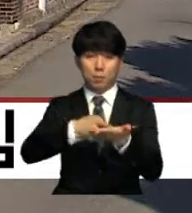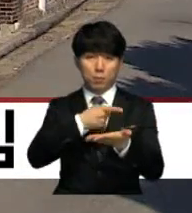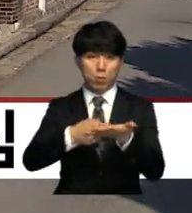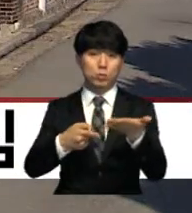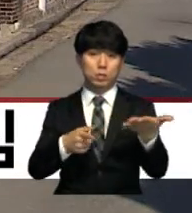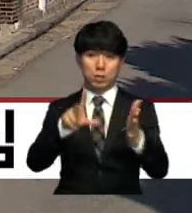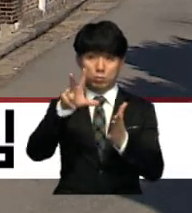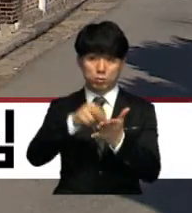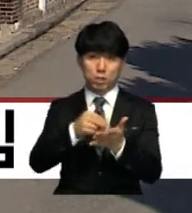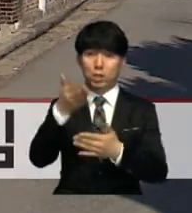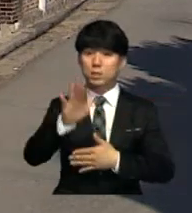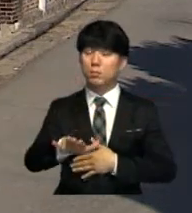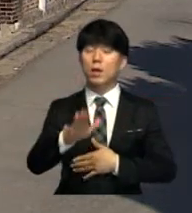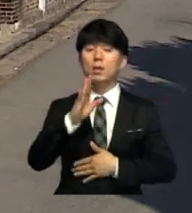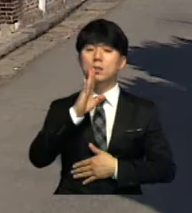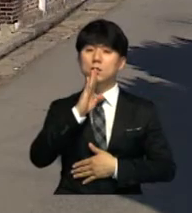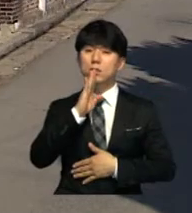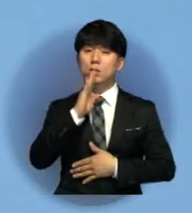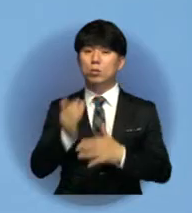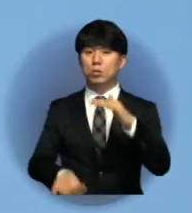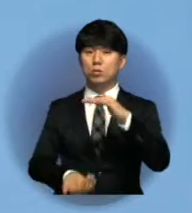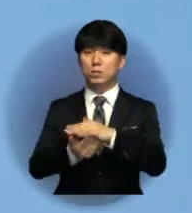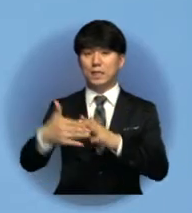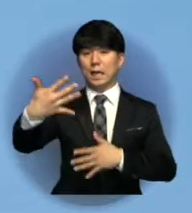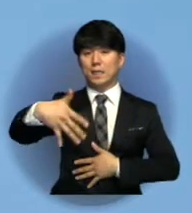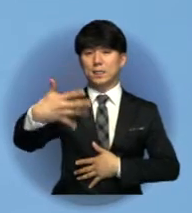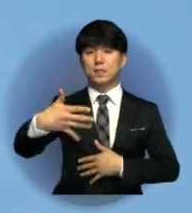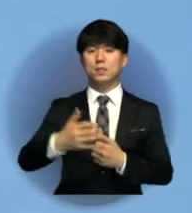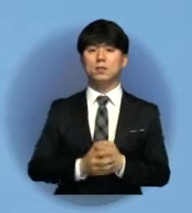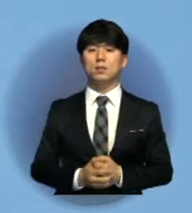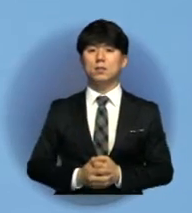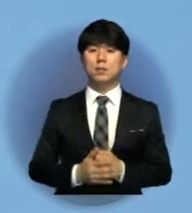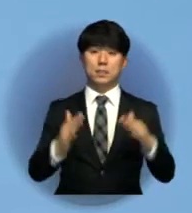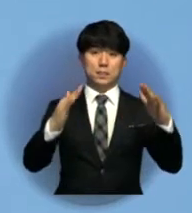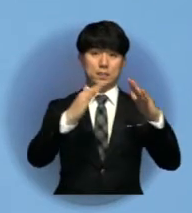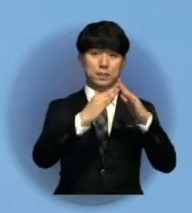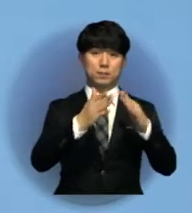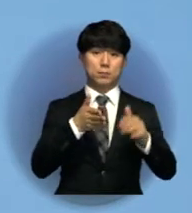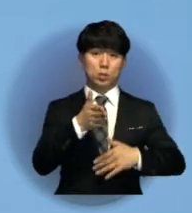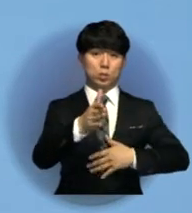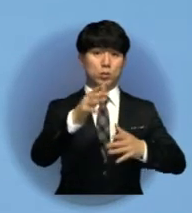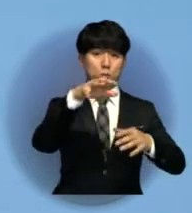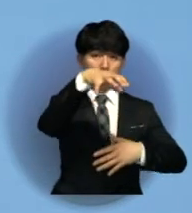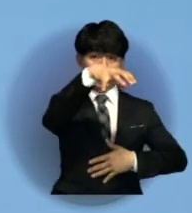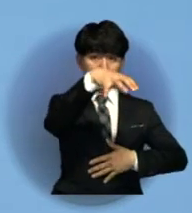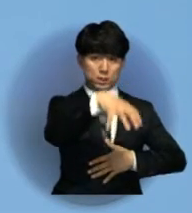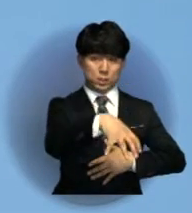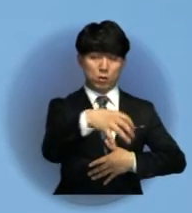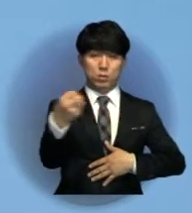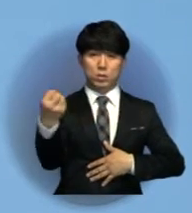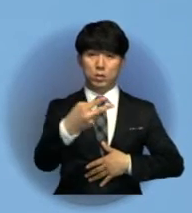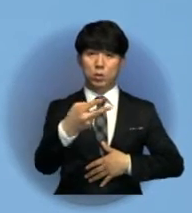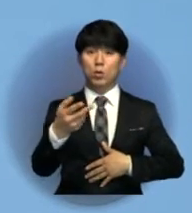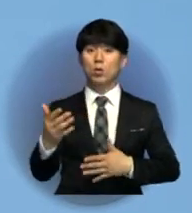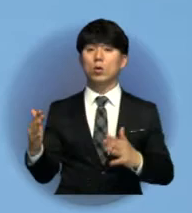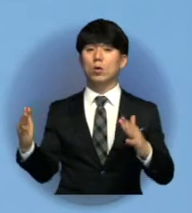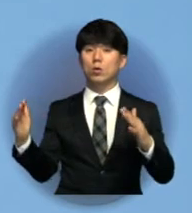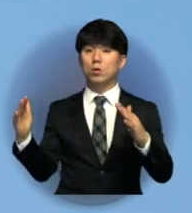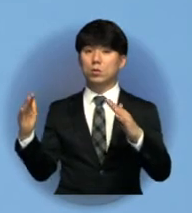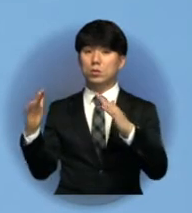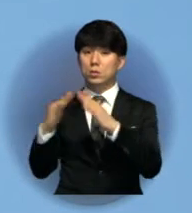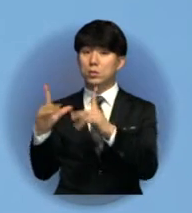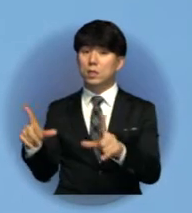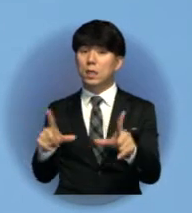현재까지도 현실화 되지 못했기 때문입니다 주거전용 기억과 죽어 1종 저녁